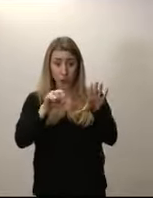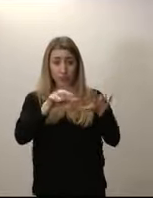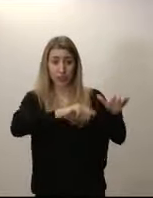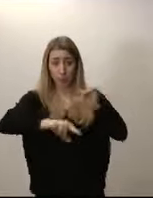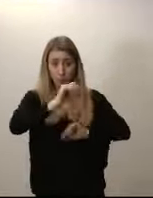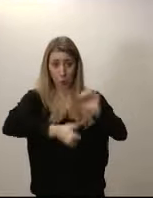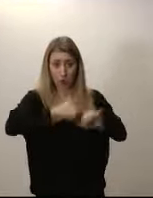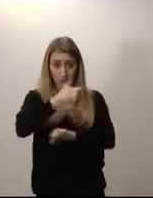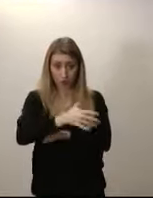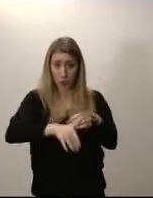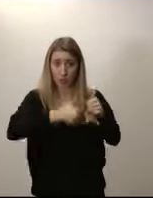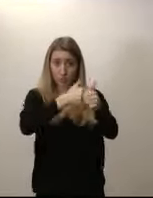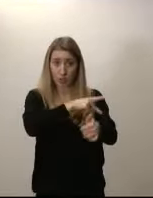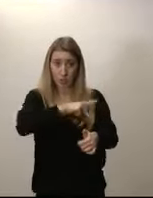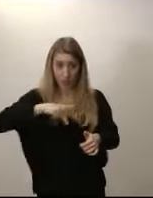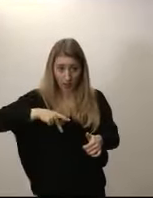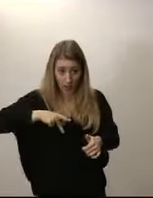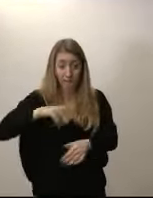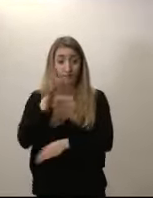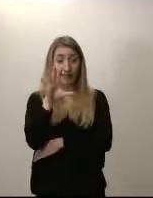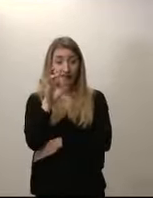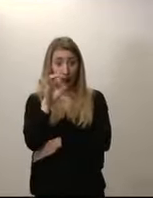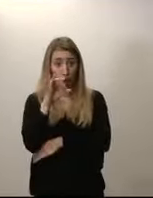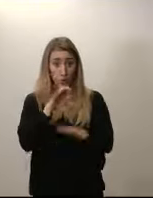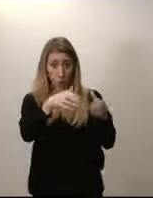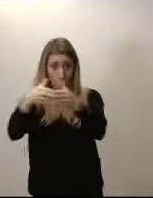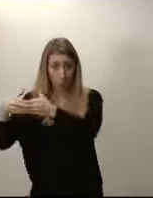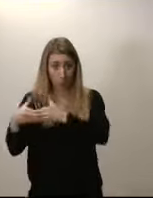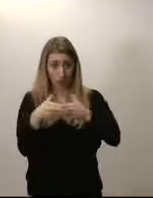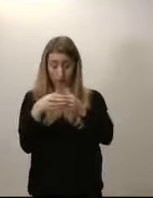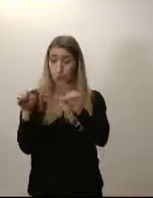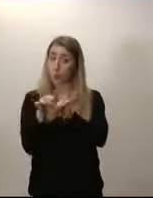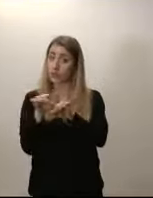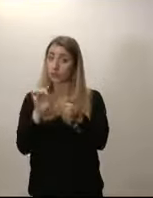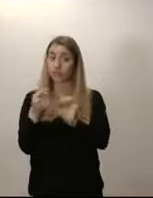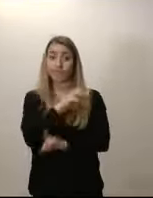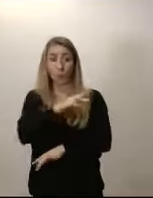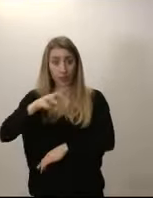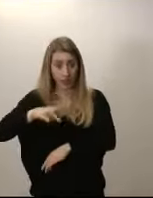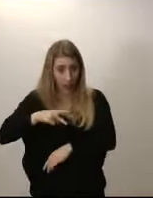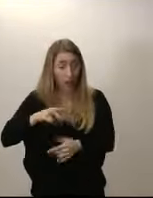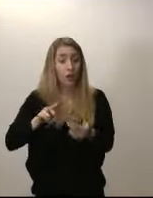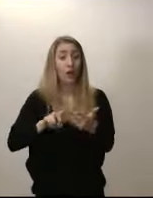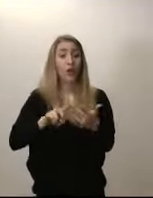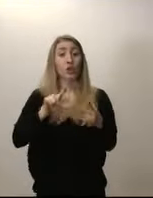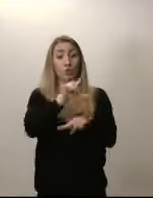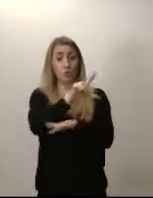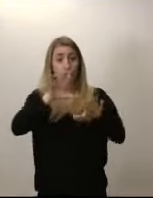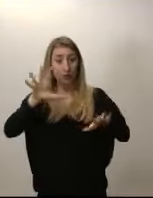accession à la propriété, c'est 50 collectifs, accession à la propriété, c'est 75